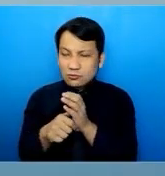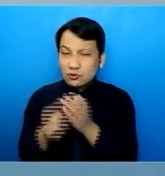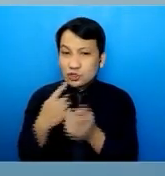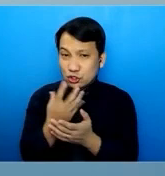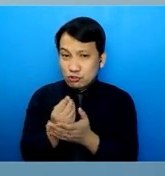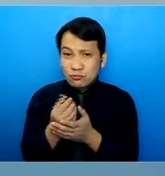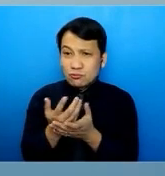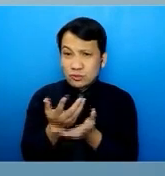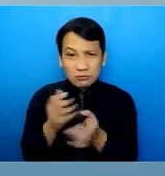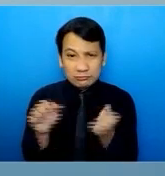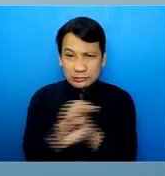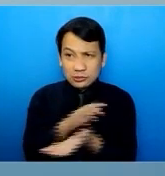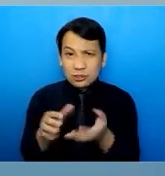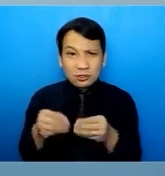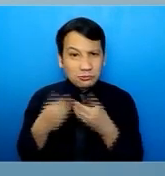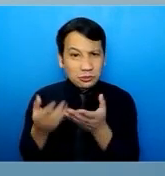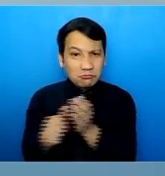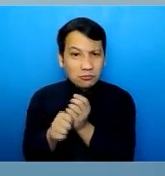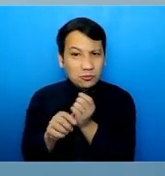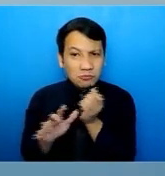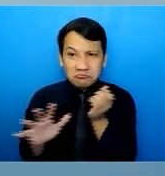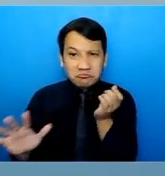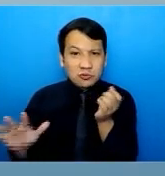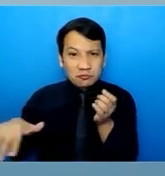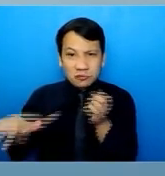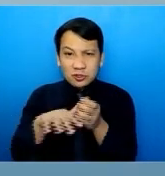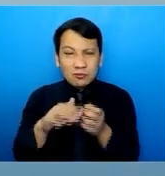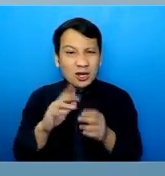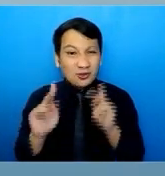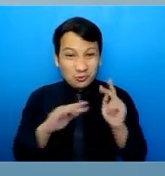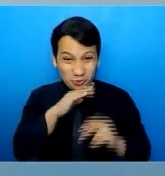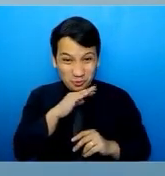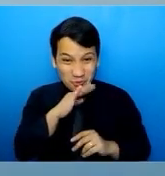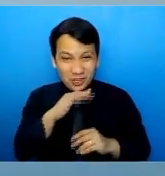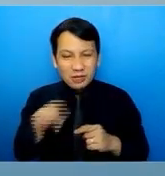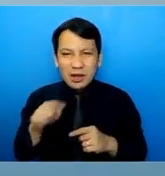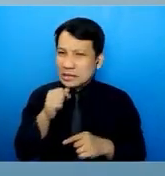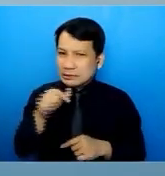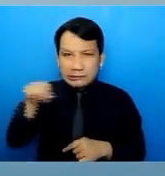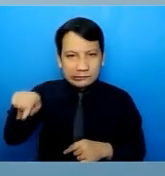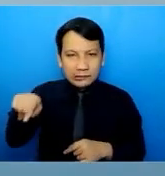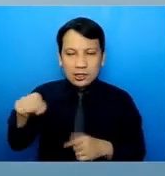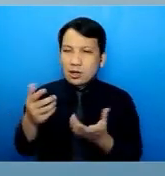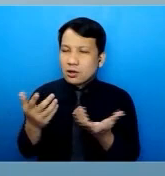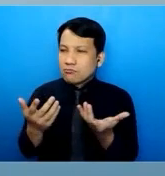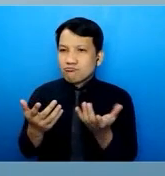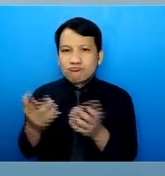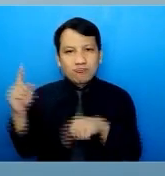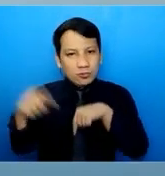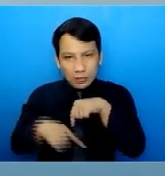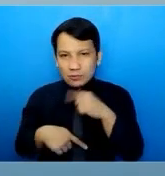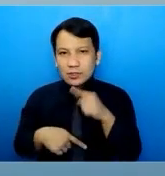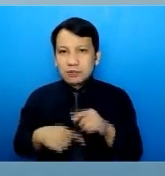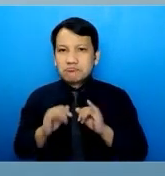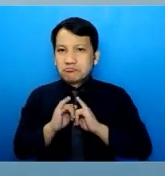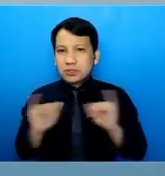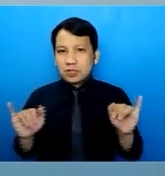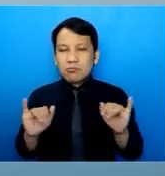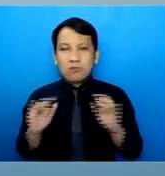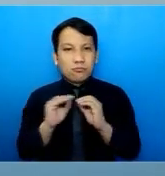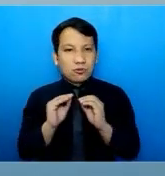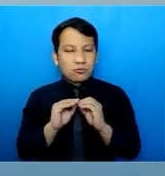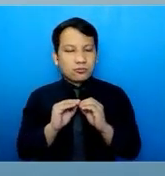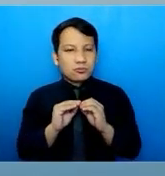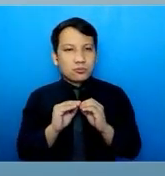yon. And so hindi lang siya pa, you know, magkakaroon ng sanctions, whether fine and other appropriate sanctions,